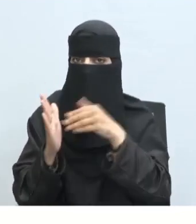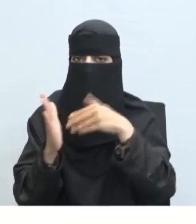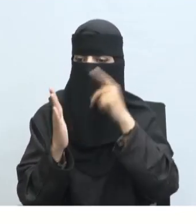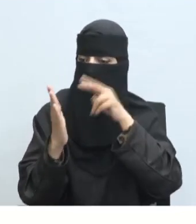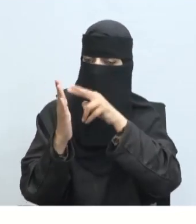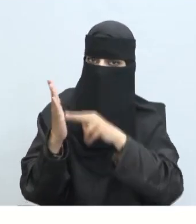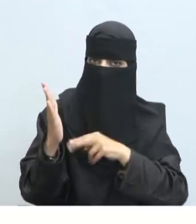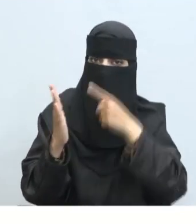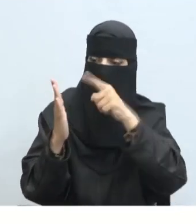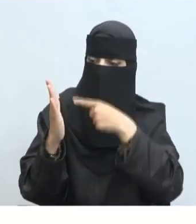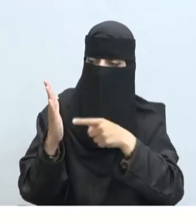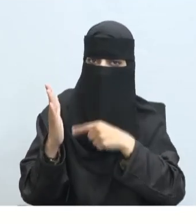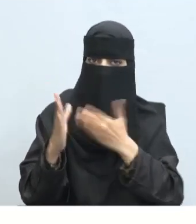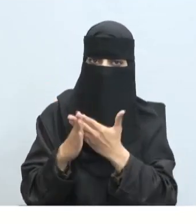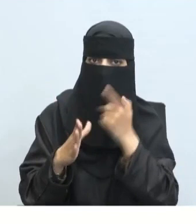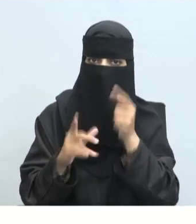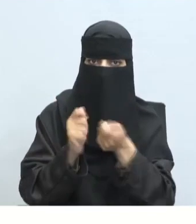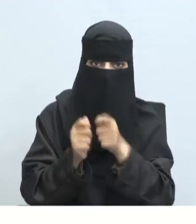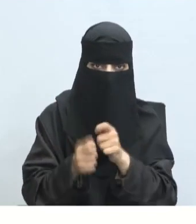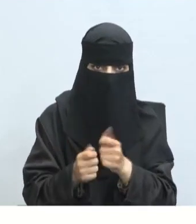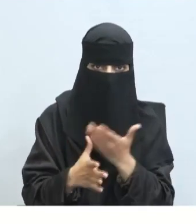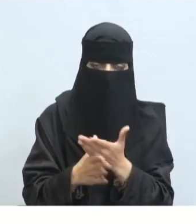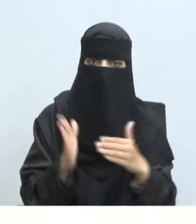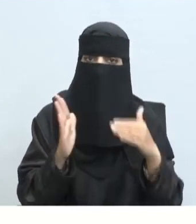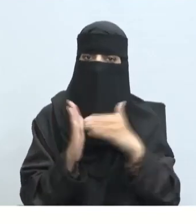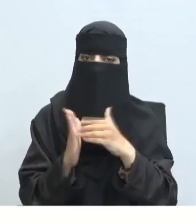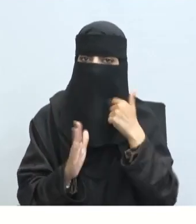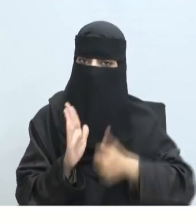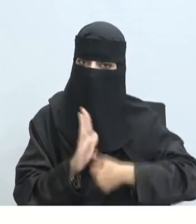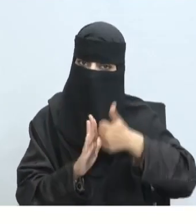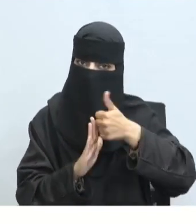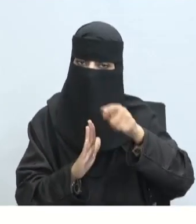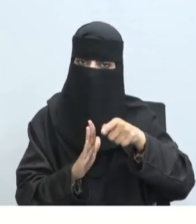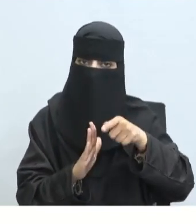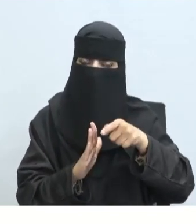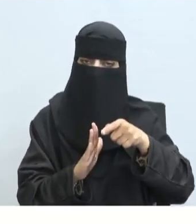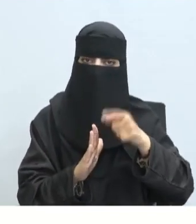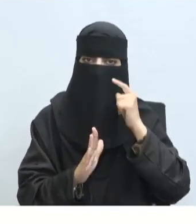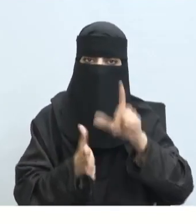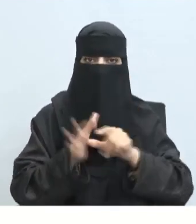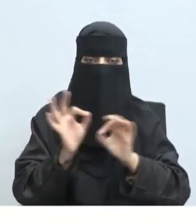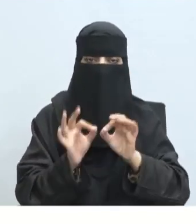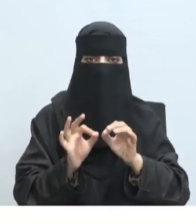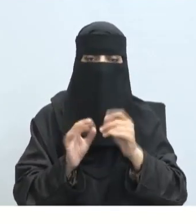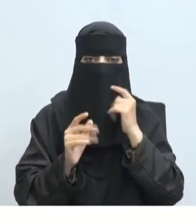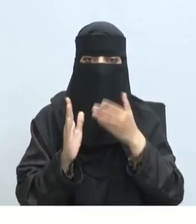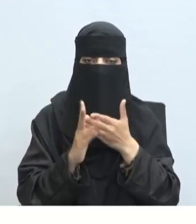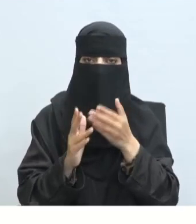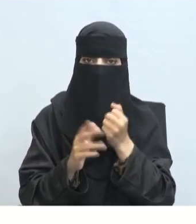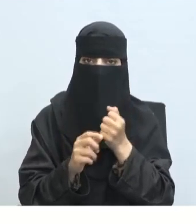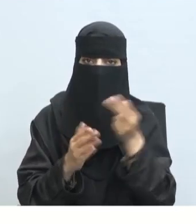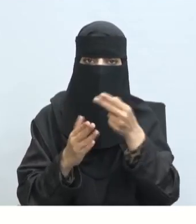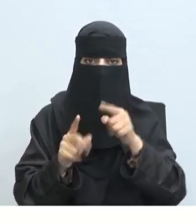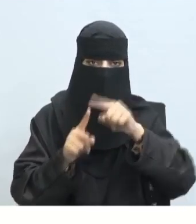لدي عمليه تقييم ووضع سيناريوهات بديله واخيرا استطيع من خلال ذلك تخطيط الموارد من خلال استخدام